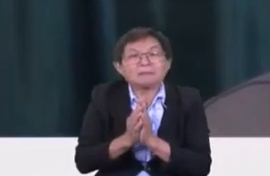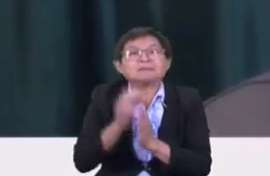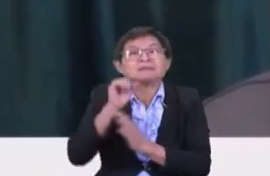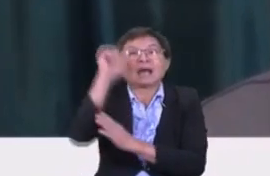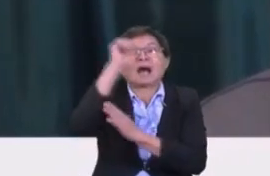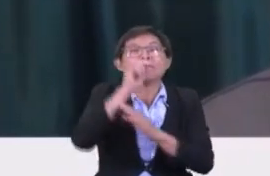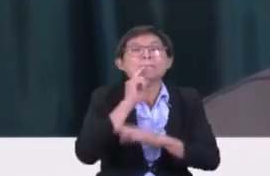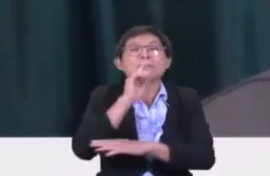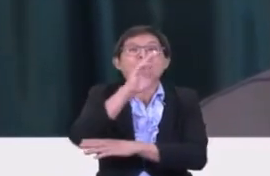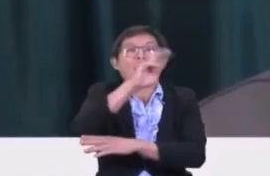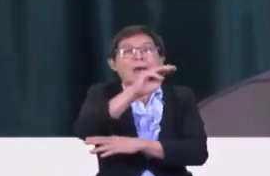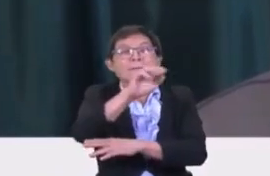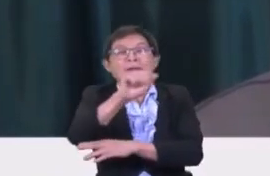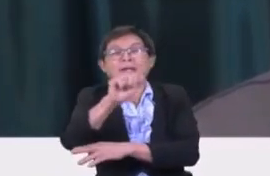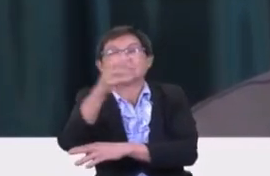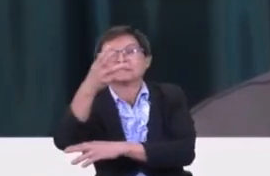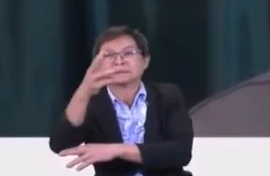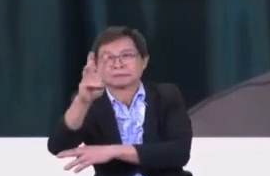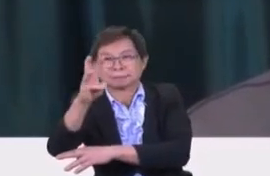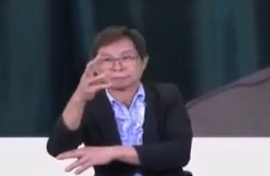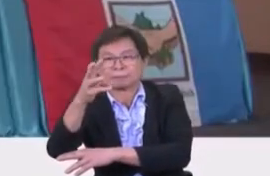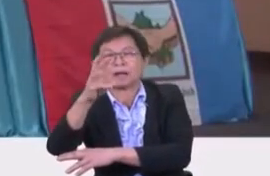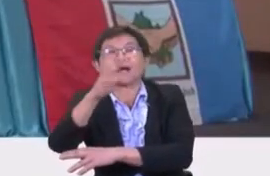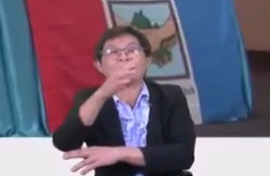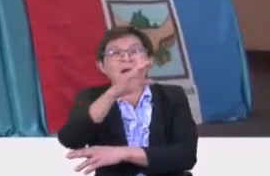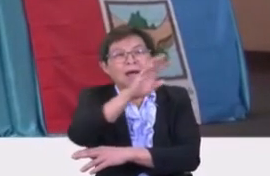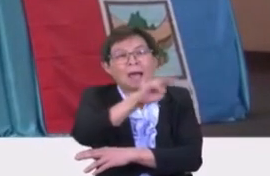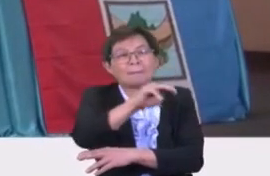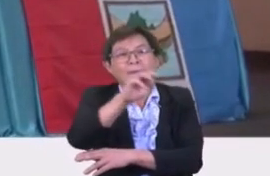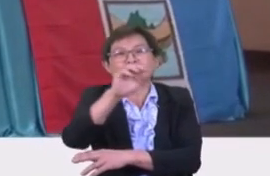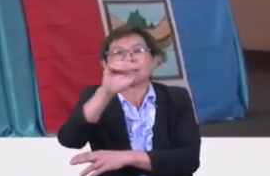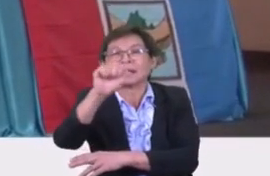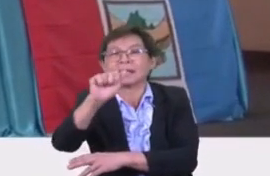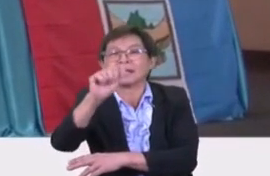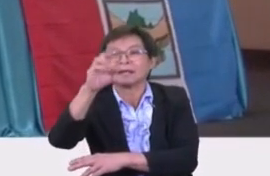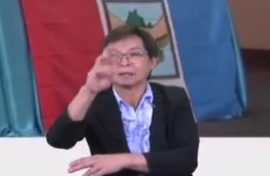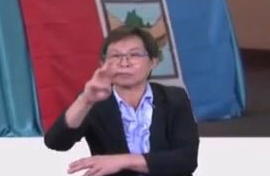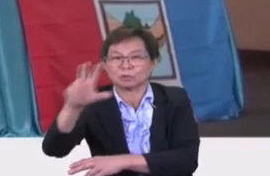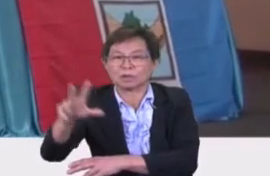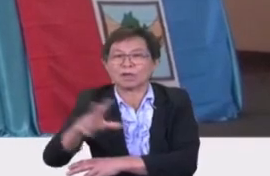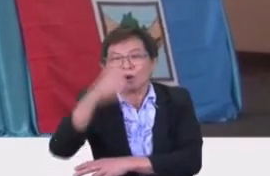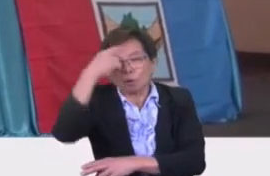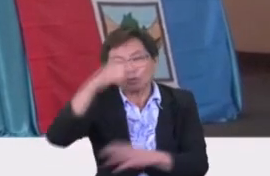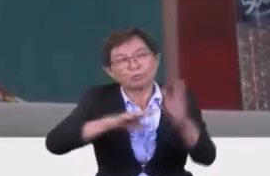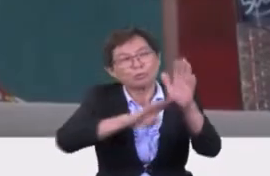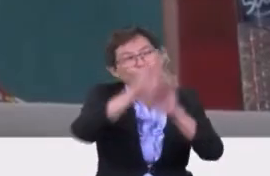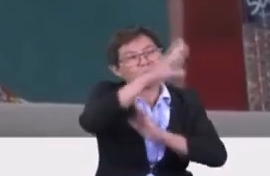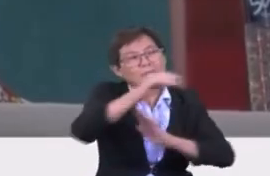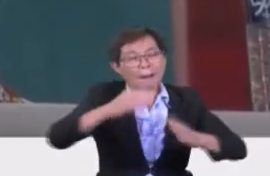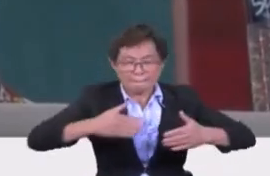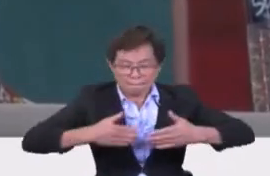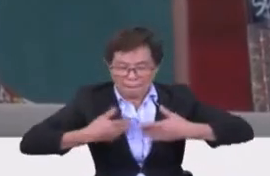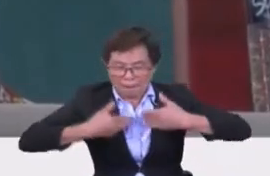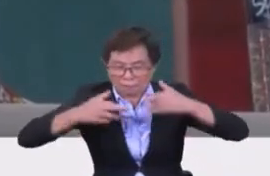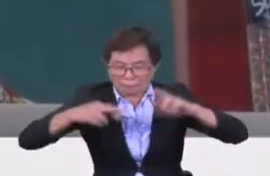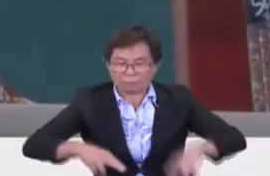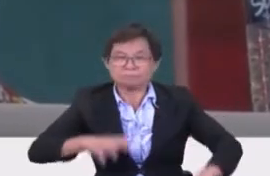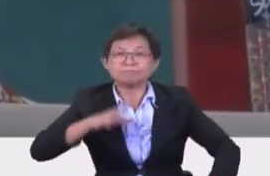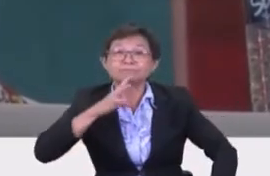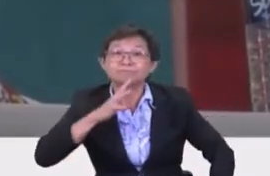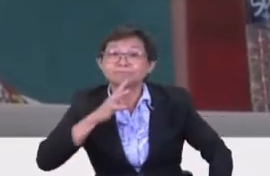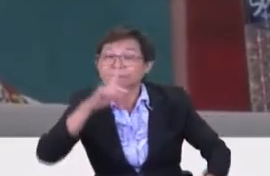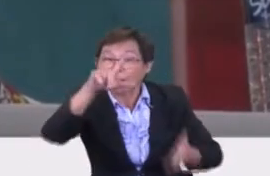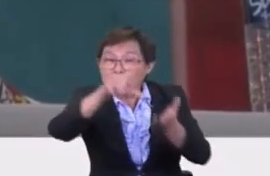Malaysia 1963 mi60 tiga demi pembangunan dan kesejahteraan rakyat Beliau berkata